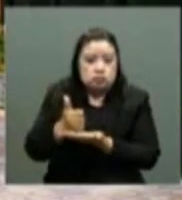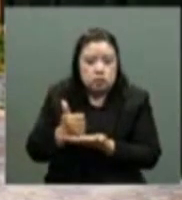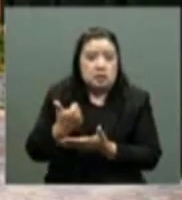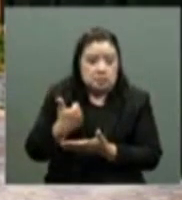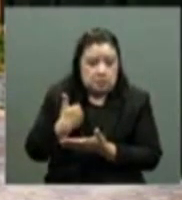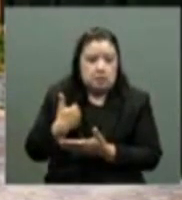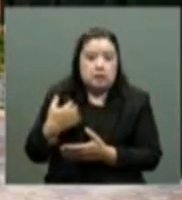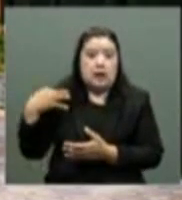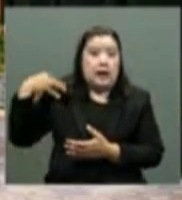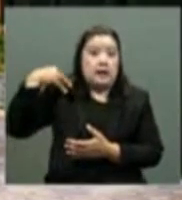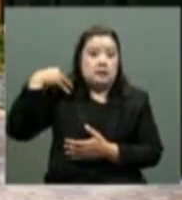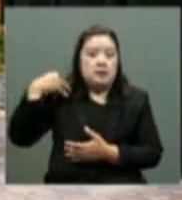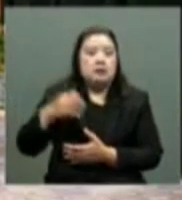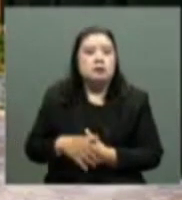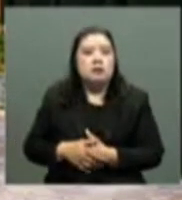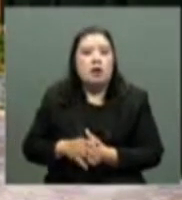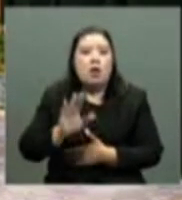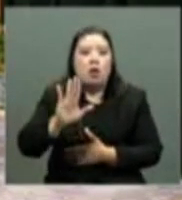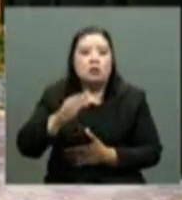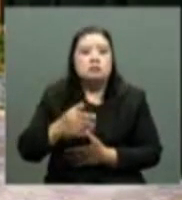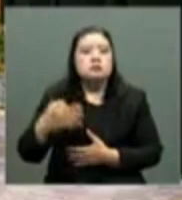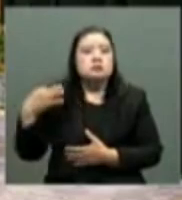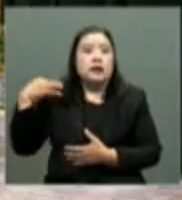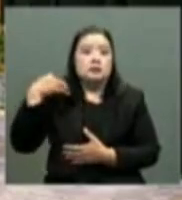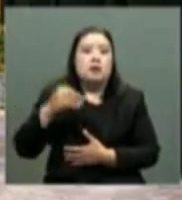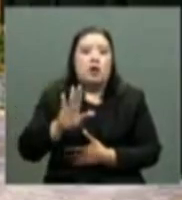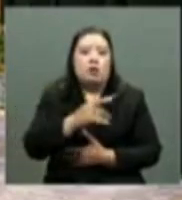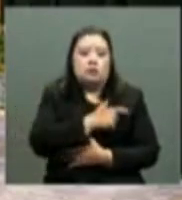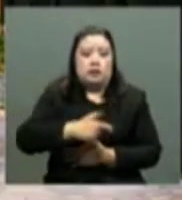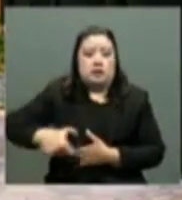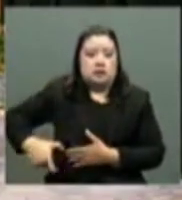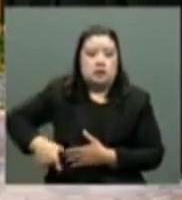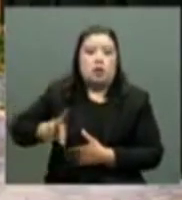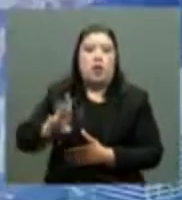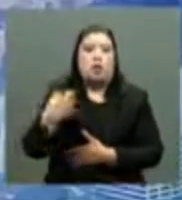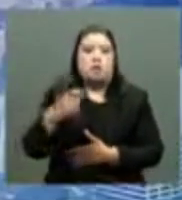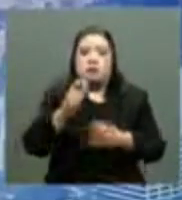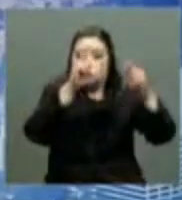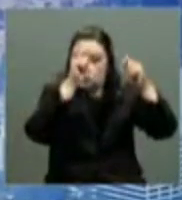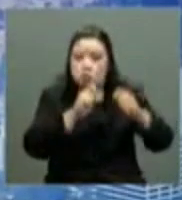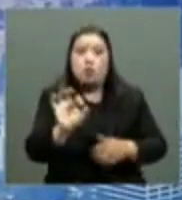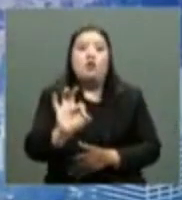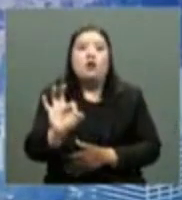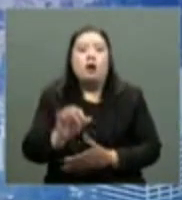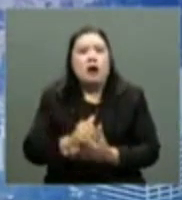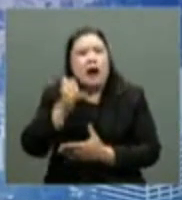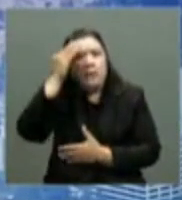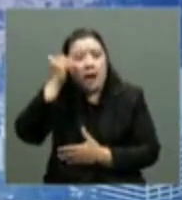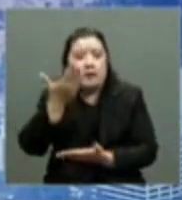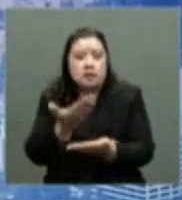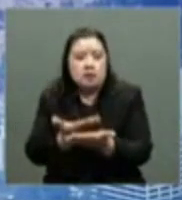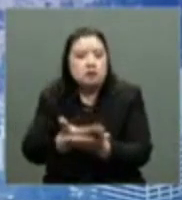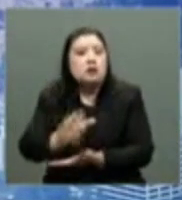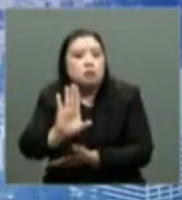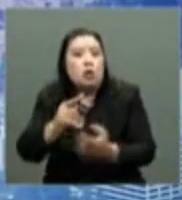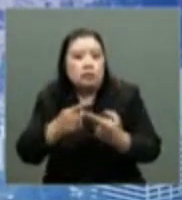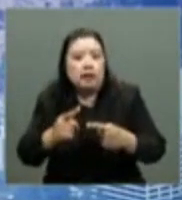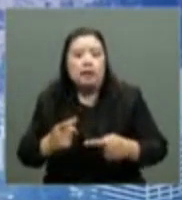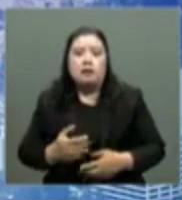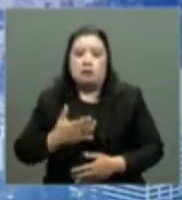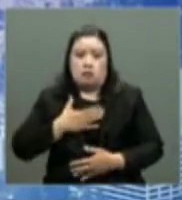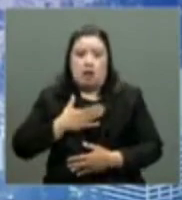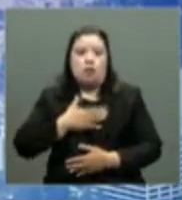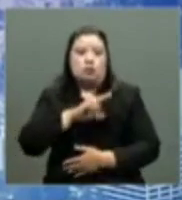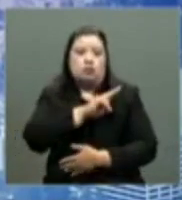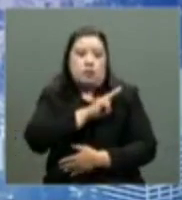จิตอาสาพระราชทานตามแนวพระราชดำรินะครับก็ท่านสามารถไม่ต้องใช้สตุ้งสตางค์แต่ใช้แรงงานแรงกายของท่าน